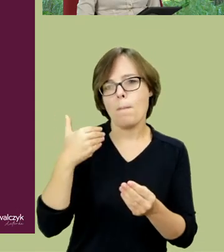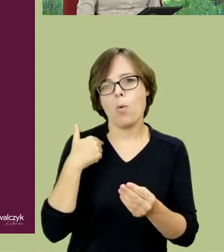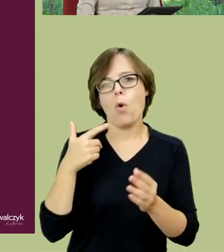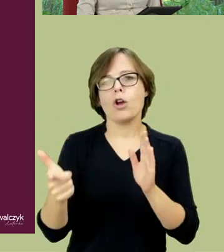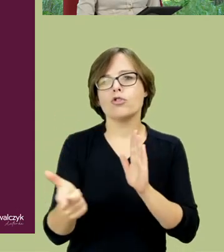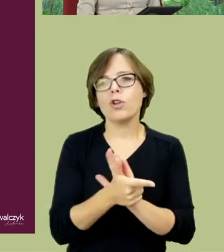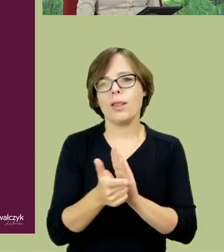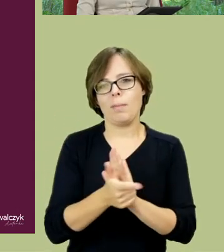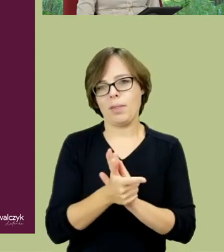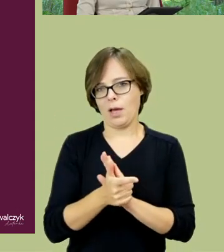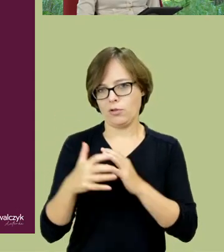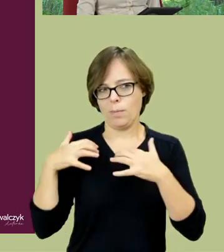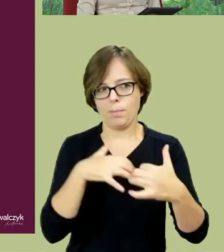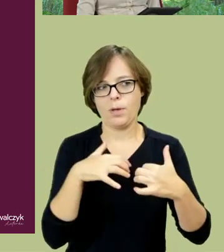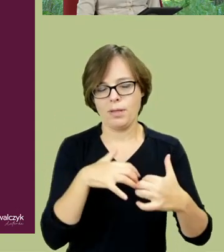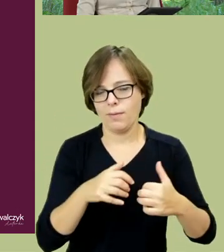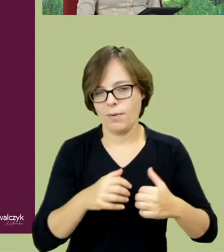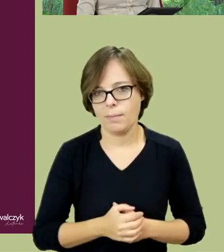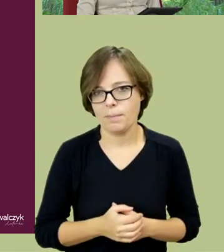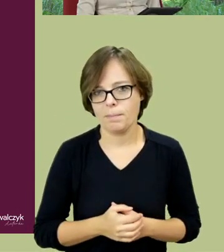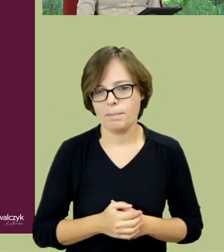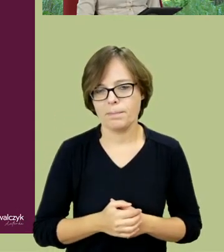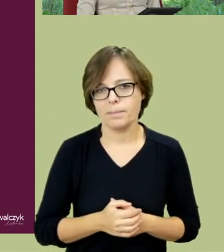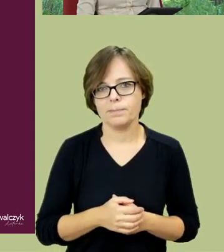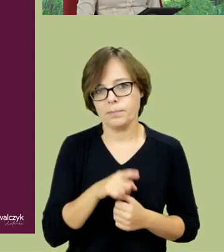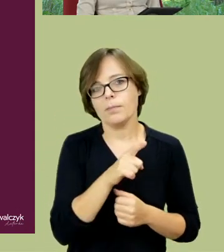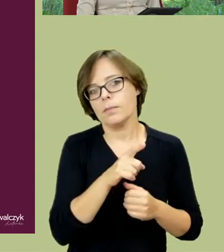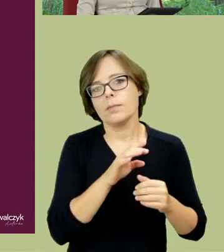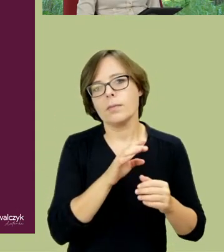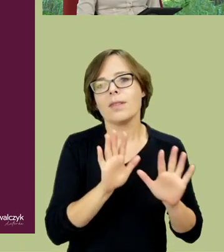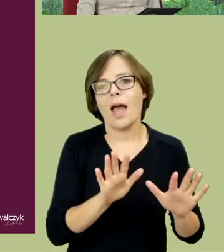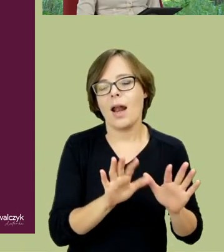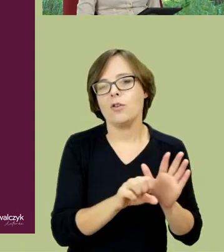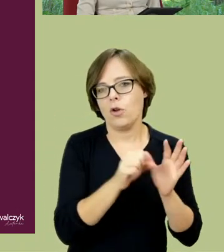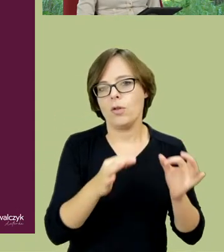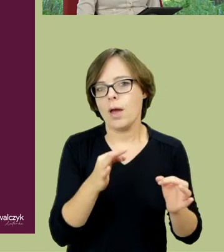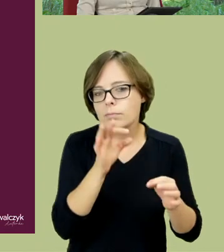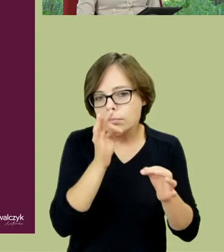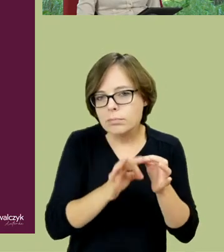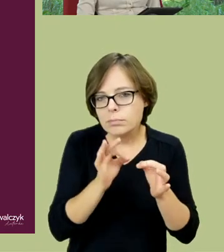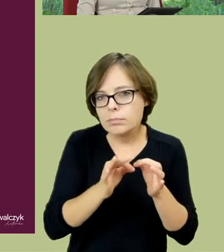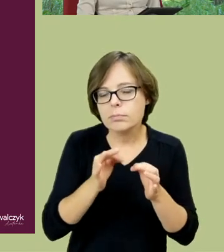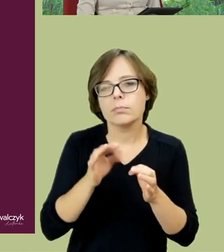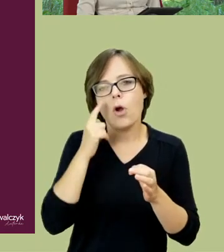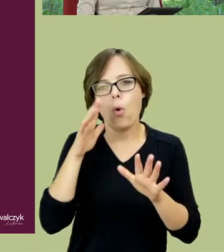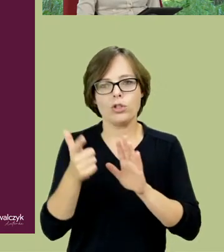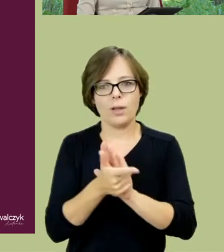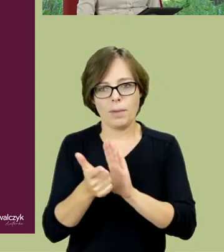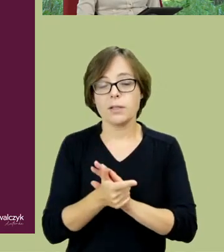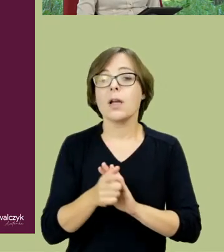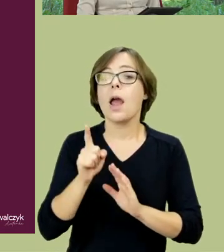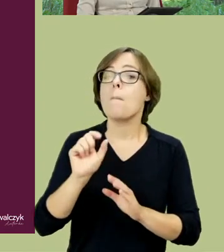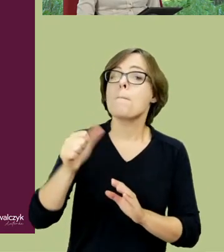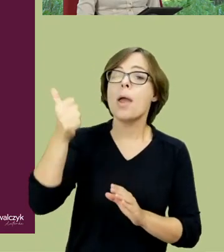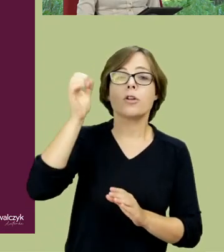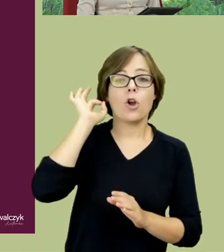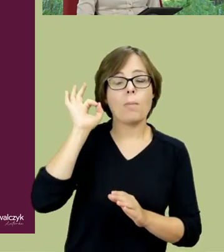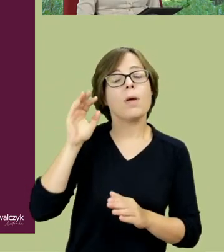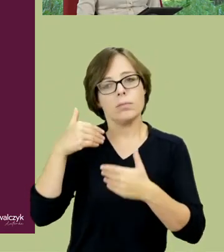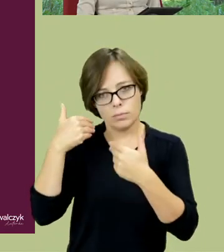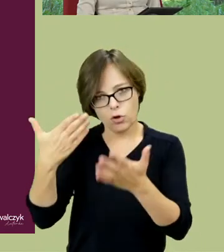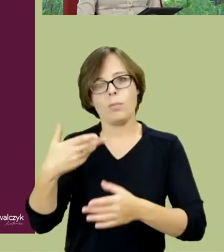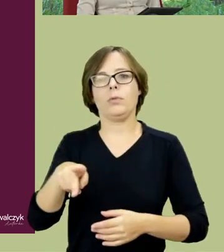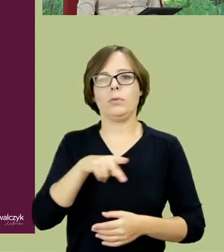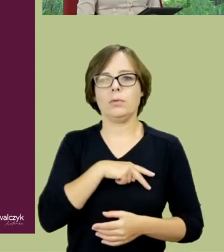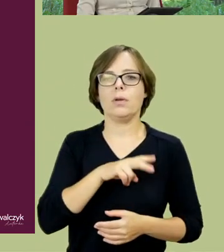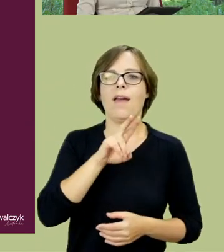przynajmniej tylu dotąd doliczyli się historycy i historyczki, i otrzymała jako pierwsza kobieta w historii Order Virtuti Militari